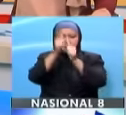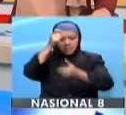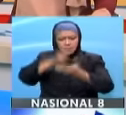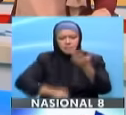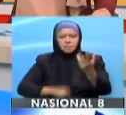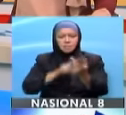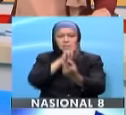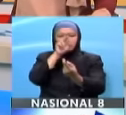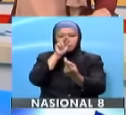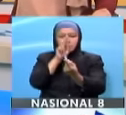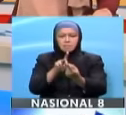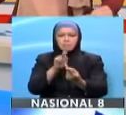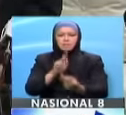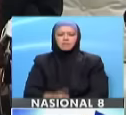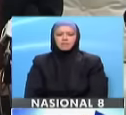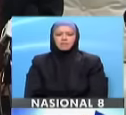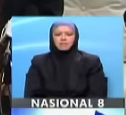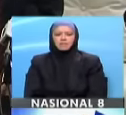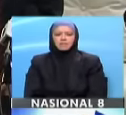berpatutan.